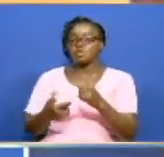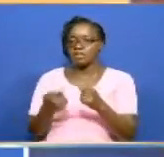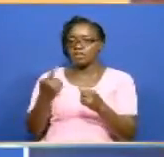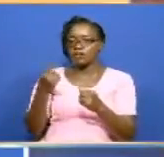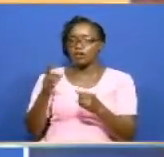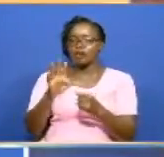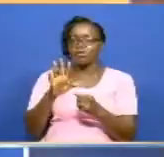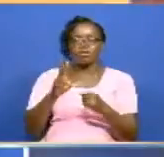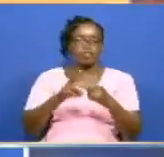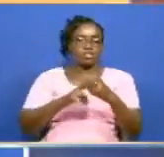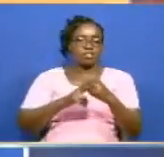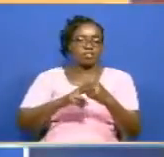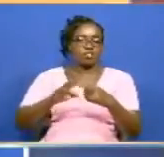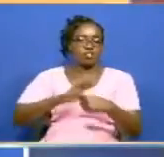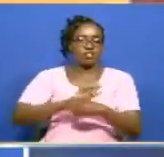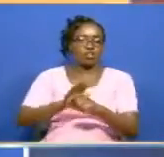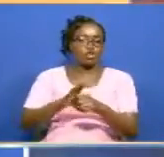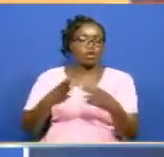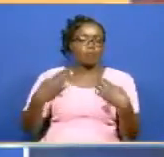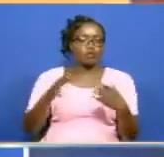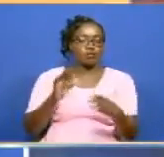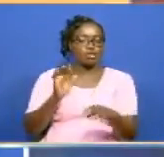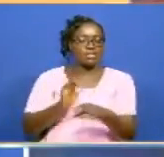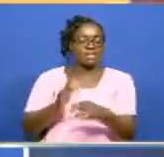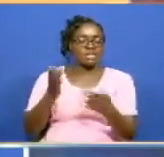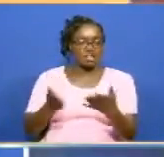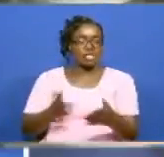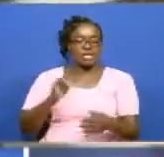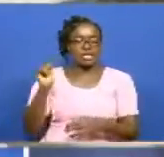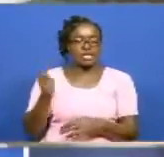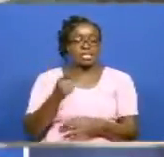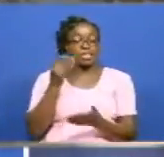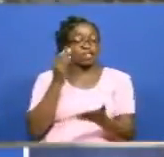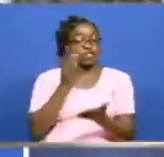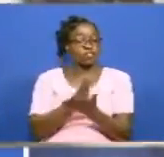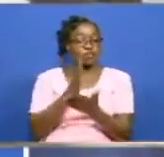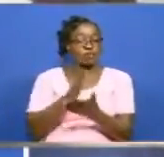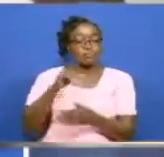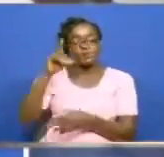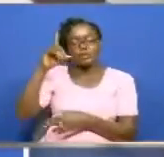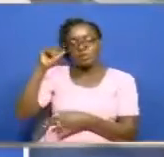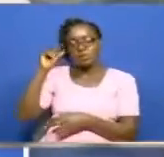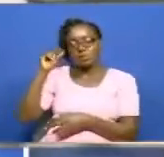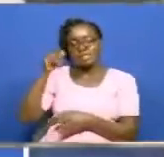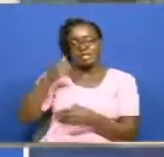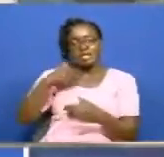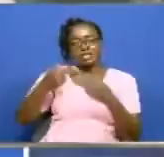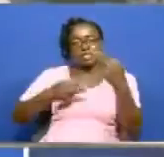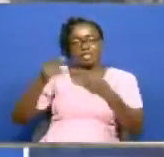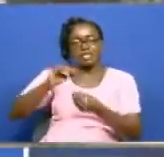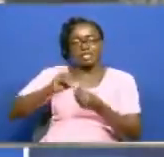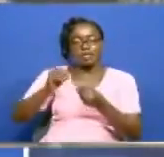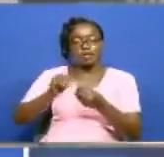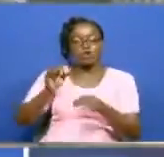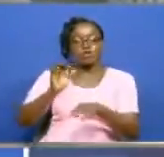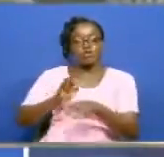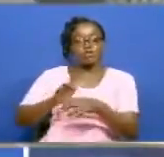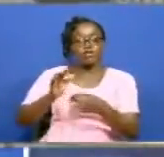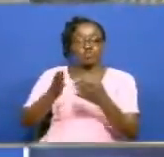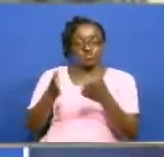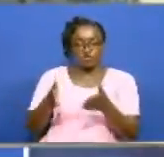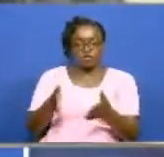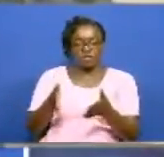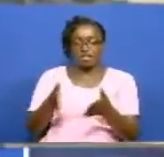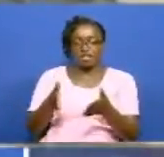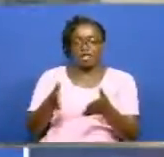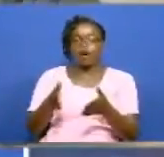1036,157 vya COVID-19 vimethibitishwa humu nchini. Kaunti ya Mombasa linakili idadi kubwa zaidi ya maambukizi leo kwa visa